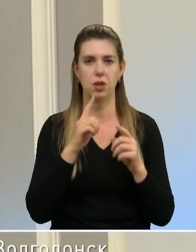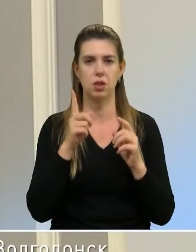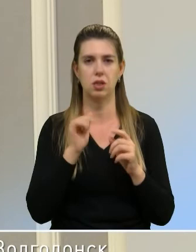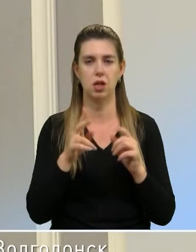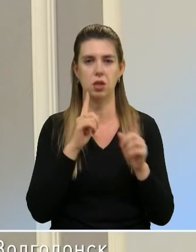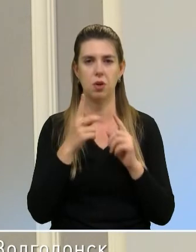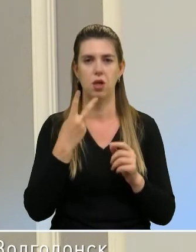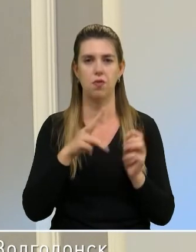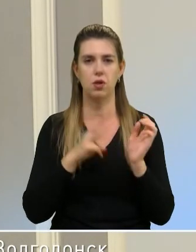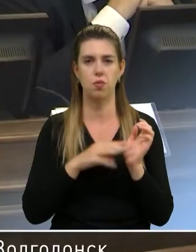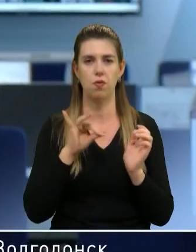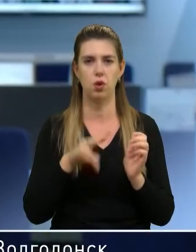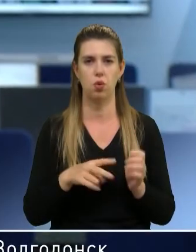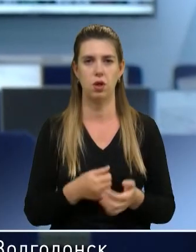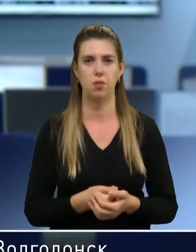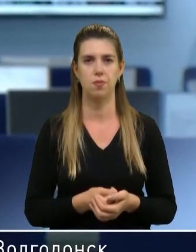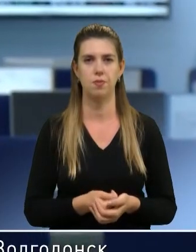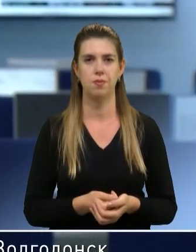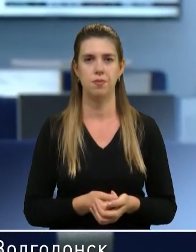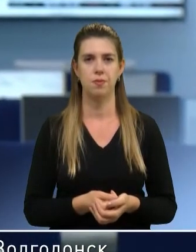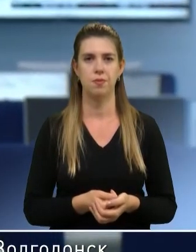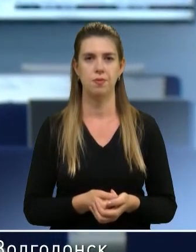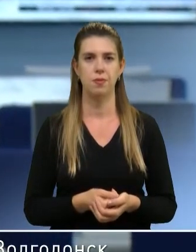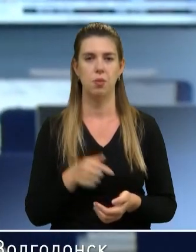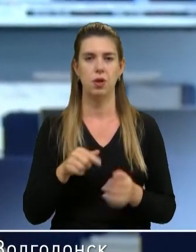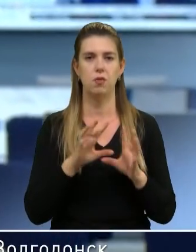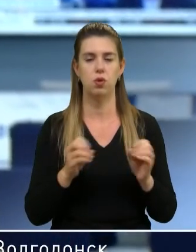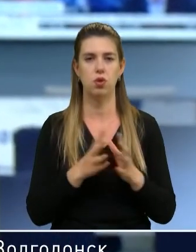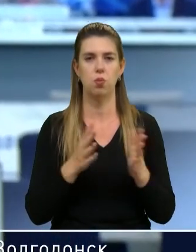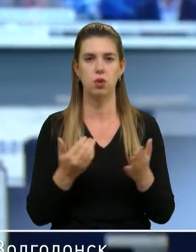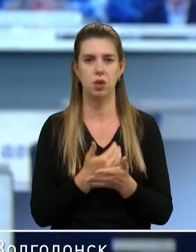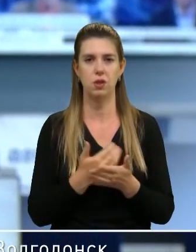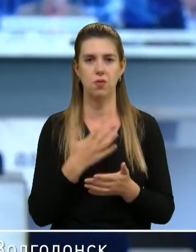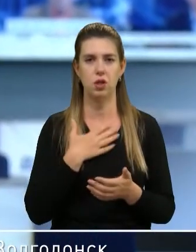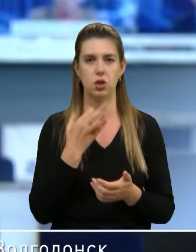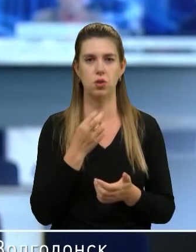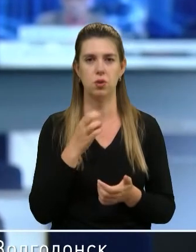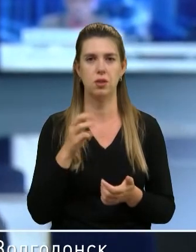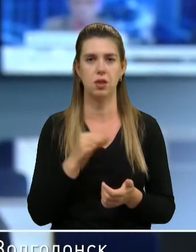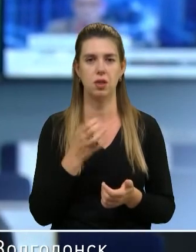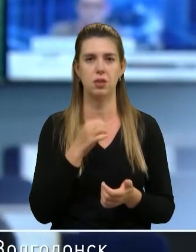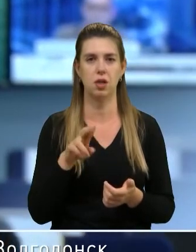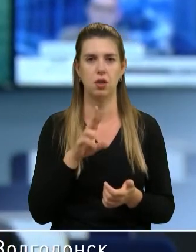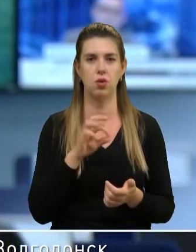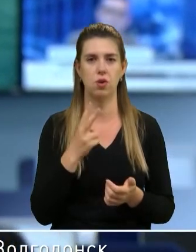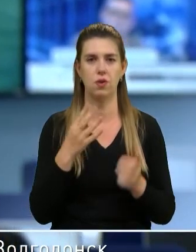Заксобрания 28 июля. На этом пока все. Еще больше новостей в наших социальных